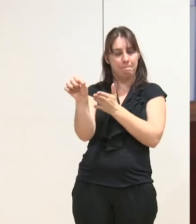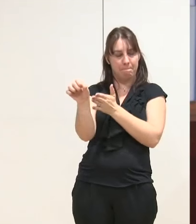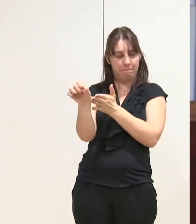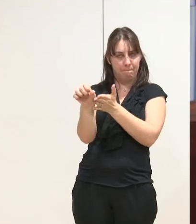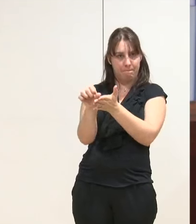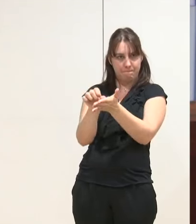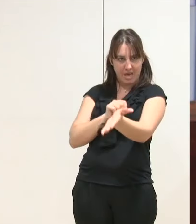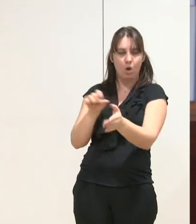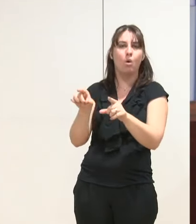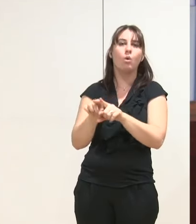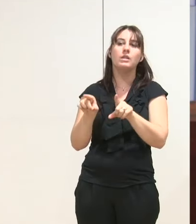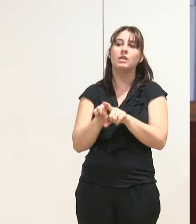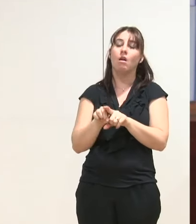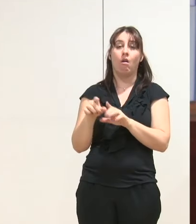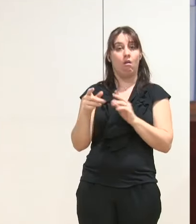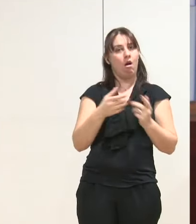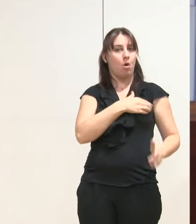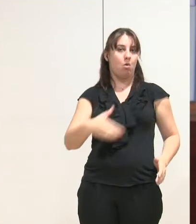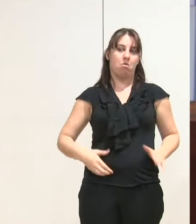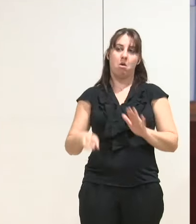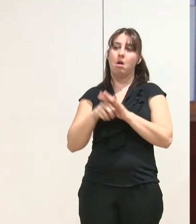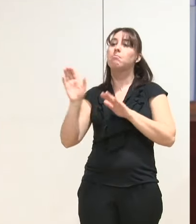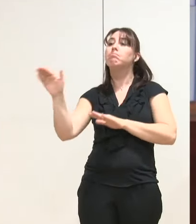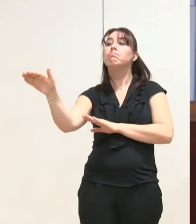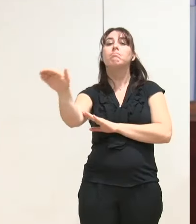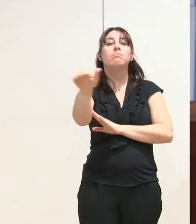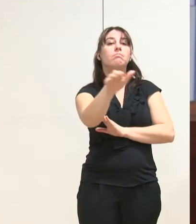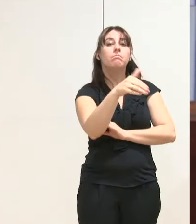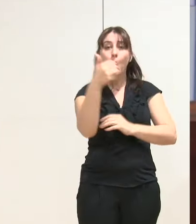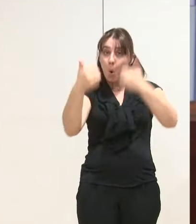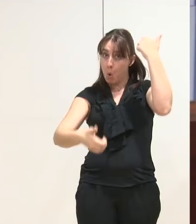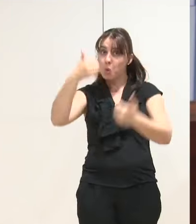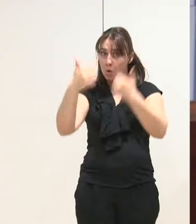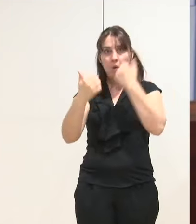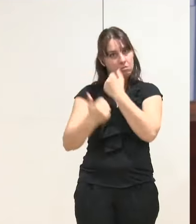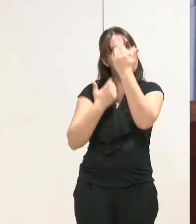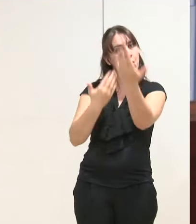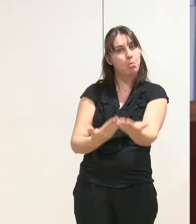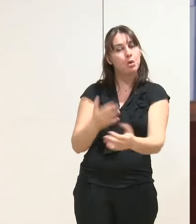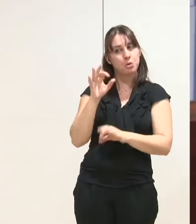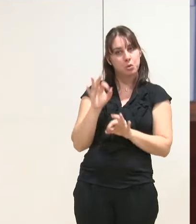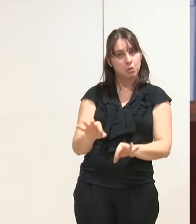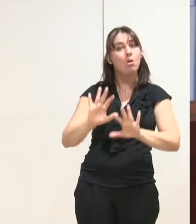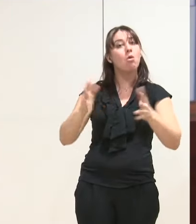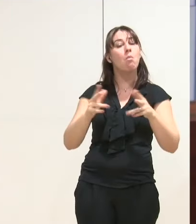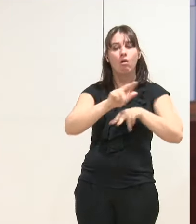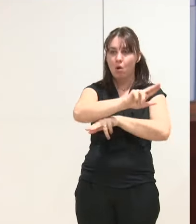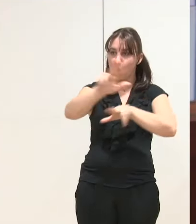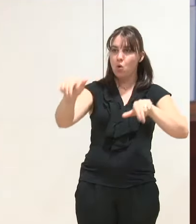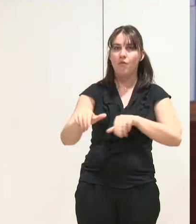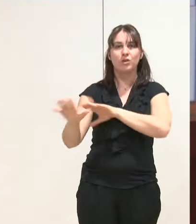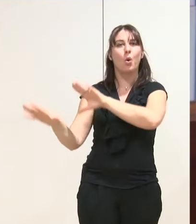Grenoble a procédé à un appel public de à concurrence dans le cadre d'une convention